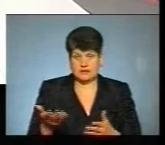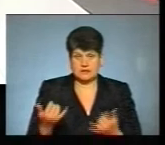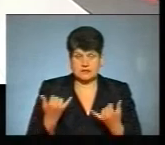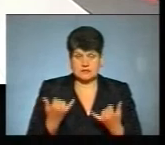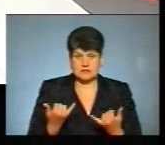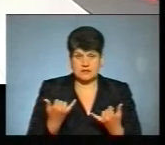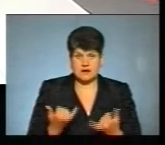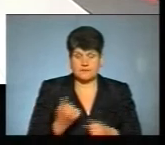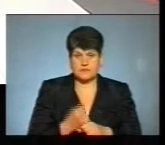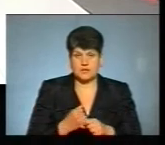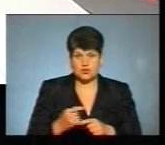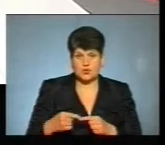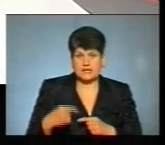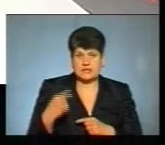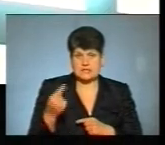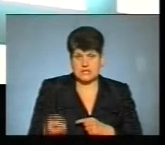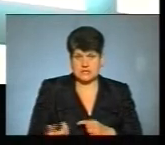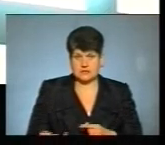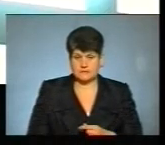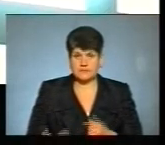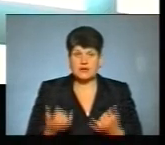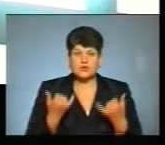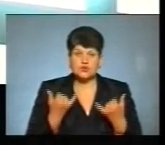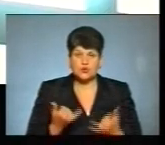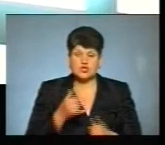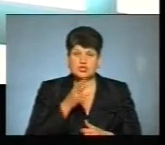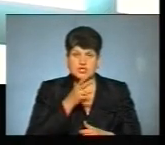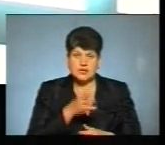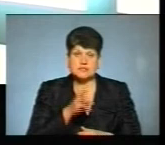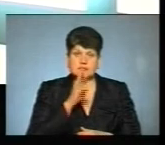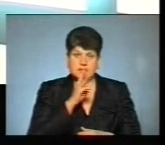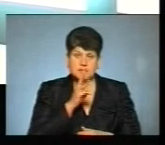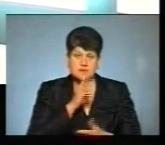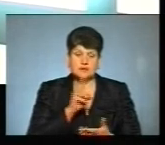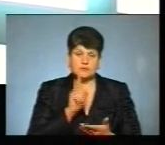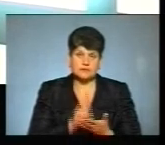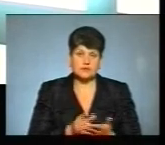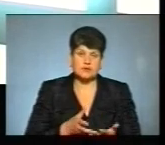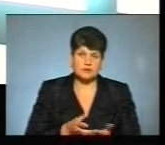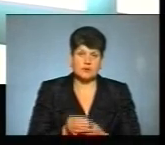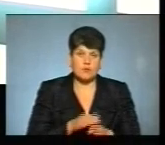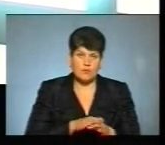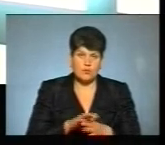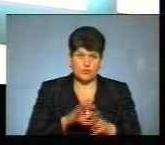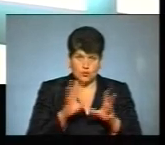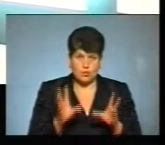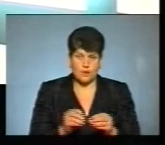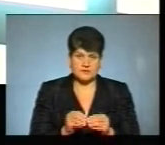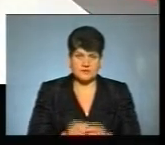зараз працює дистанційно. Тобто на сьогоднішній час заробітна плата має виплачуватися в повному обсязі.